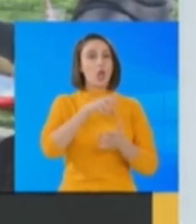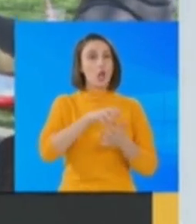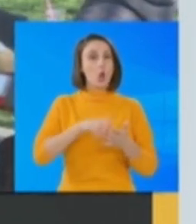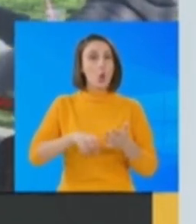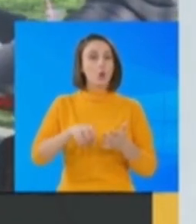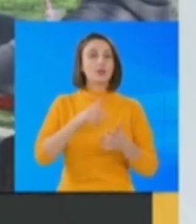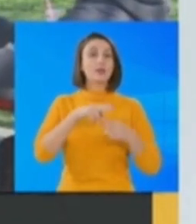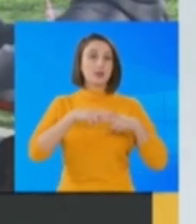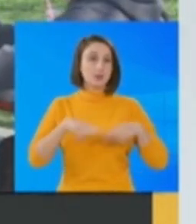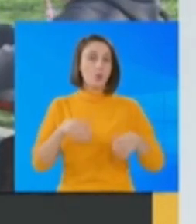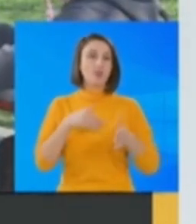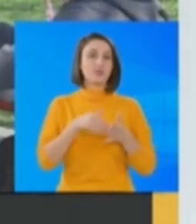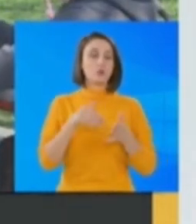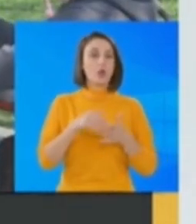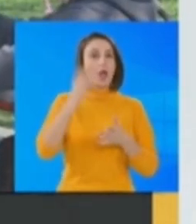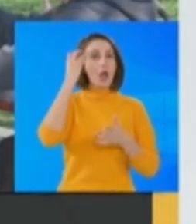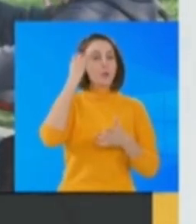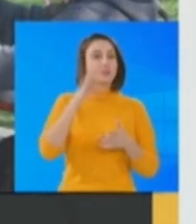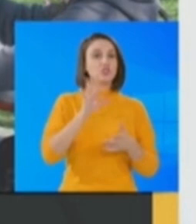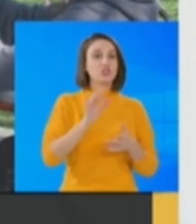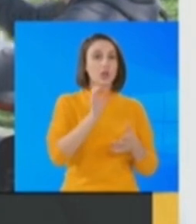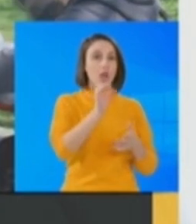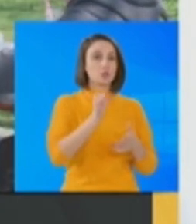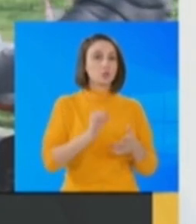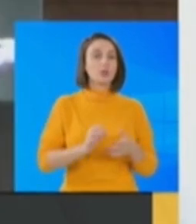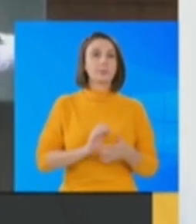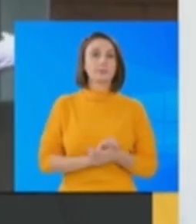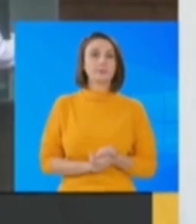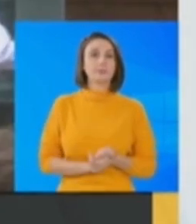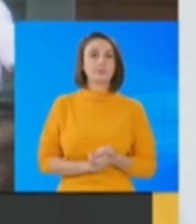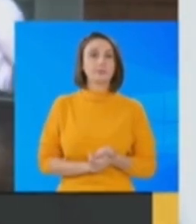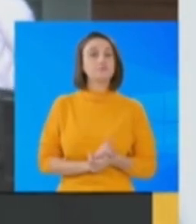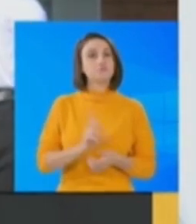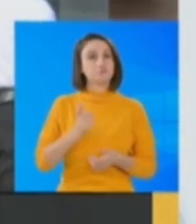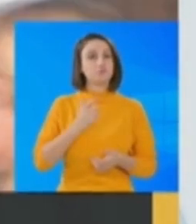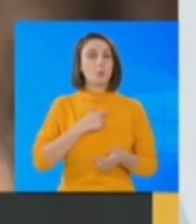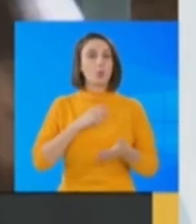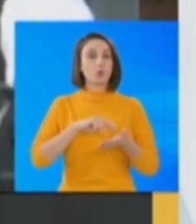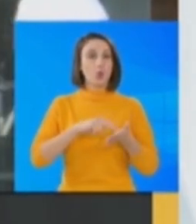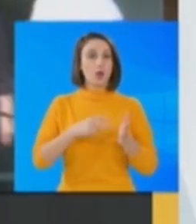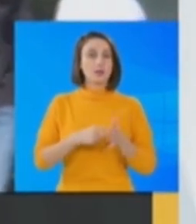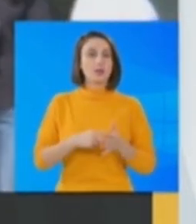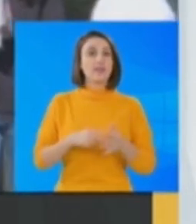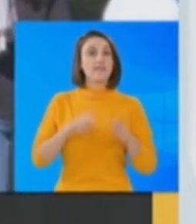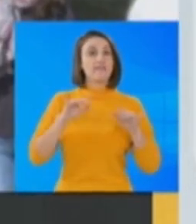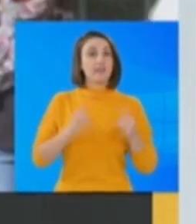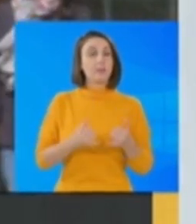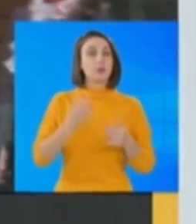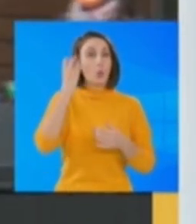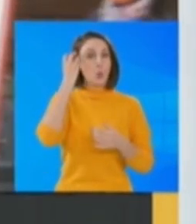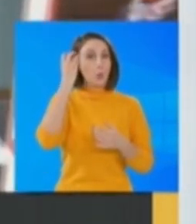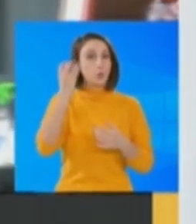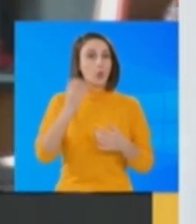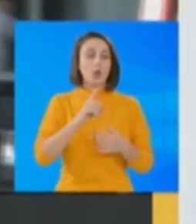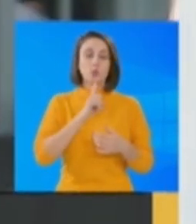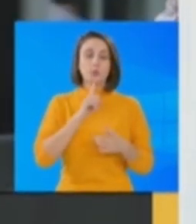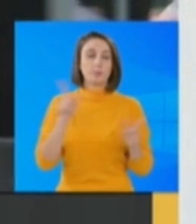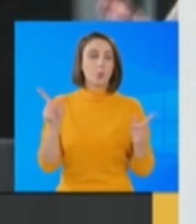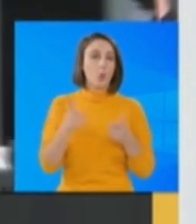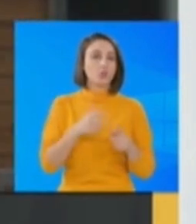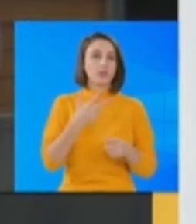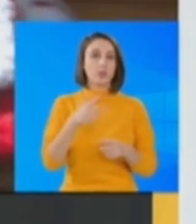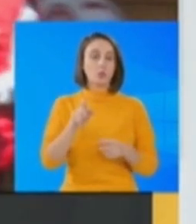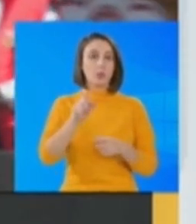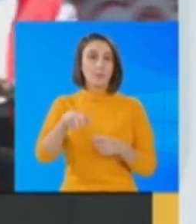locuri. Restaurantele funcționează la capacitate 50%. Se pot organiza evenimente culturale, nu